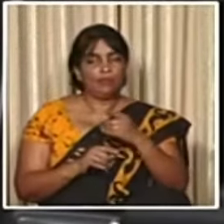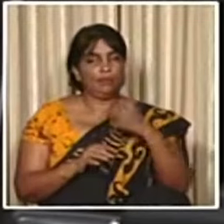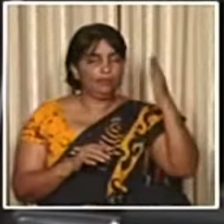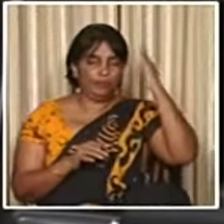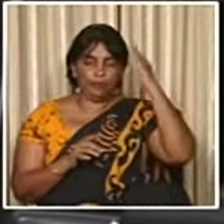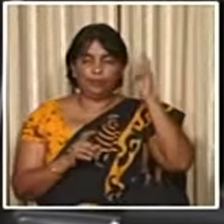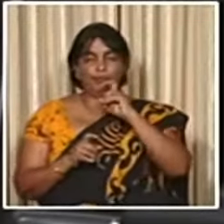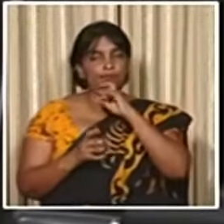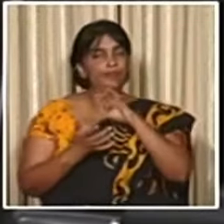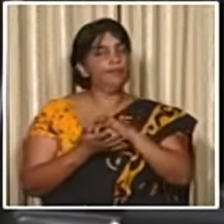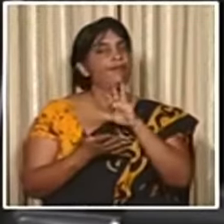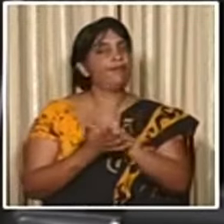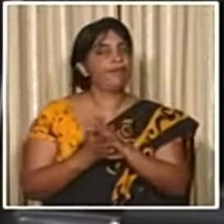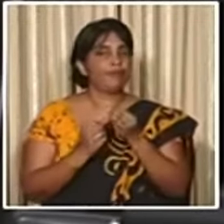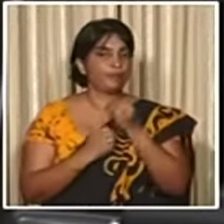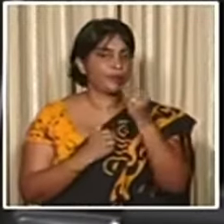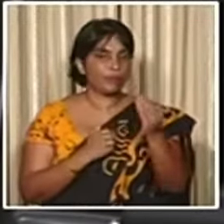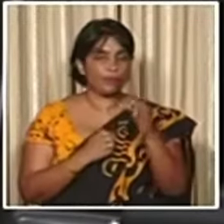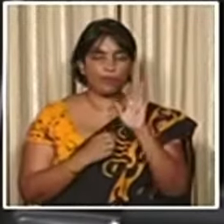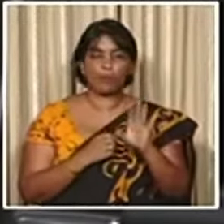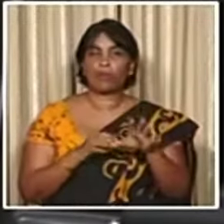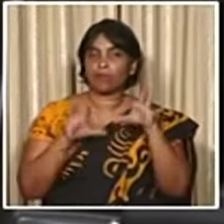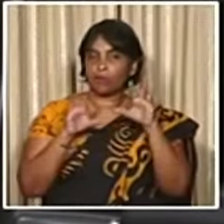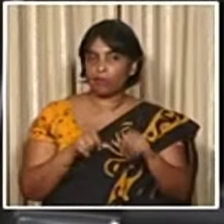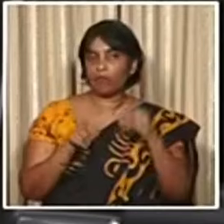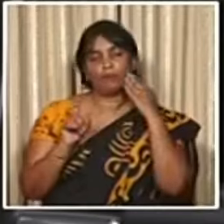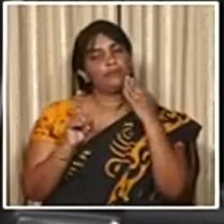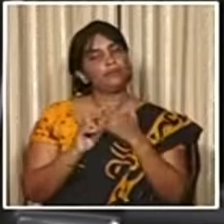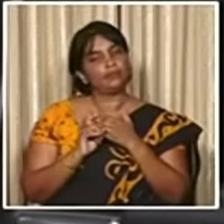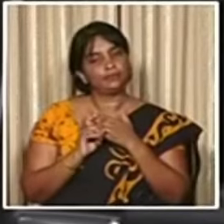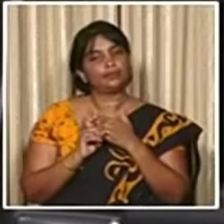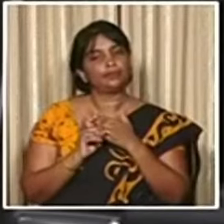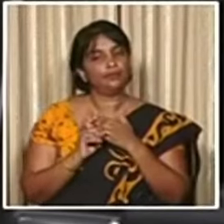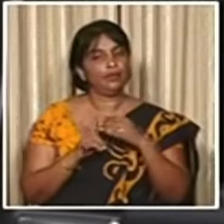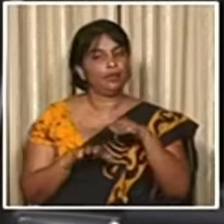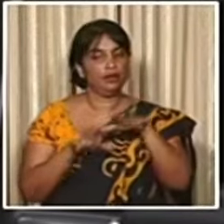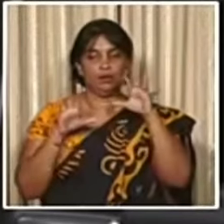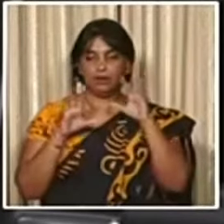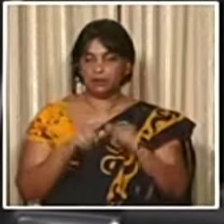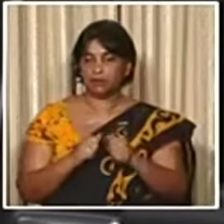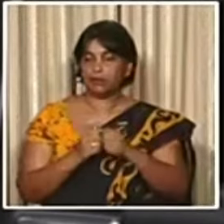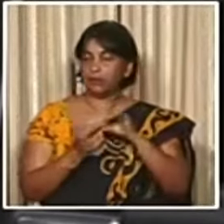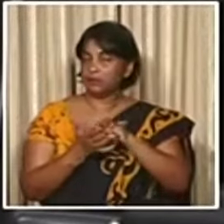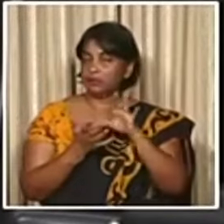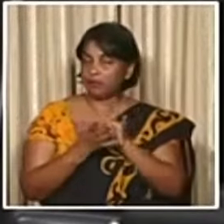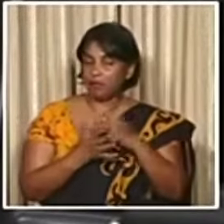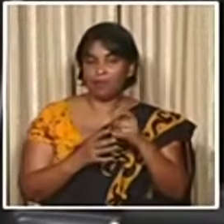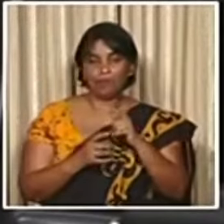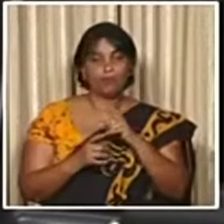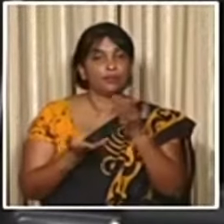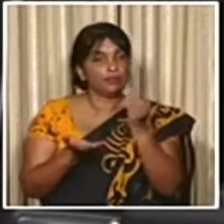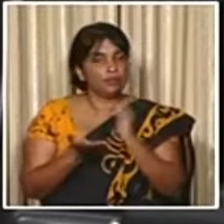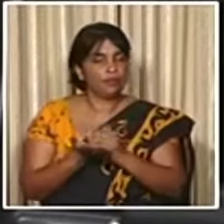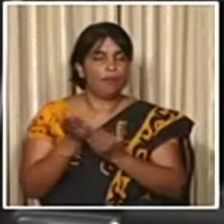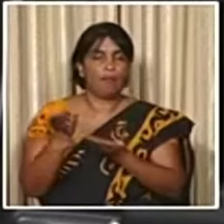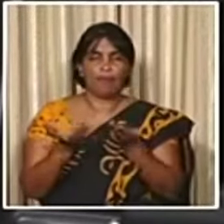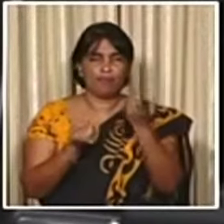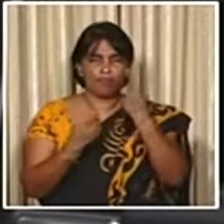නඩු තීන්දුව දෙනවා. ප්‍රධාන නඩු තීන්දුව දෙනවා හිමිකම් සම්බන්ධව. හිමිකම් නඩු තීන්දුවෙන් පස්සේ කෙනෙකුට අභියාචනා කරන්න